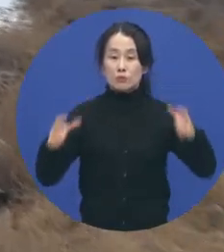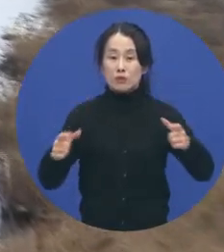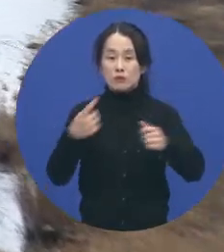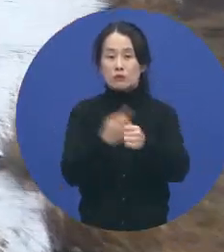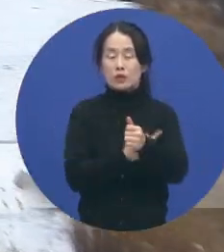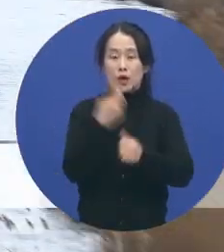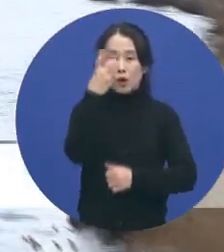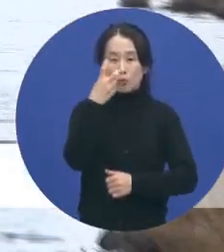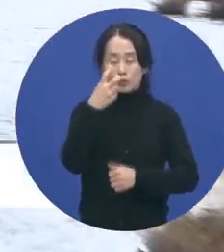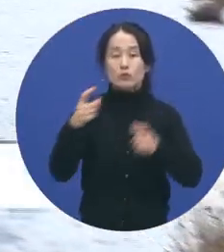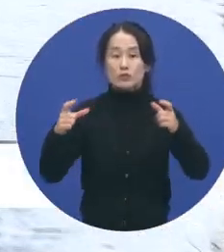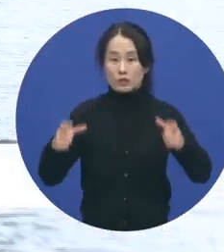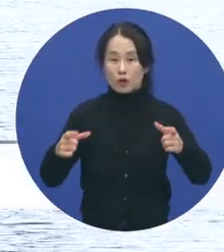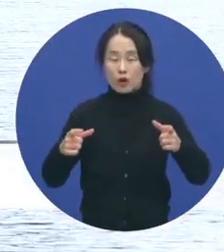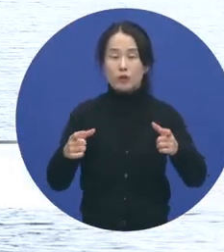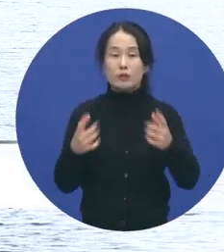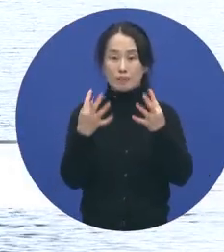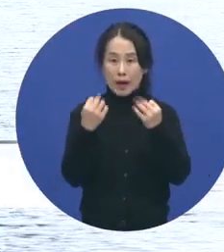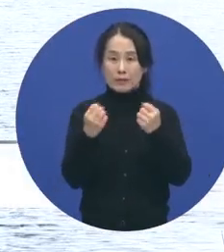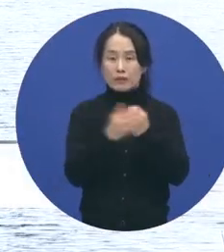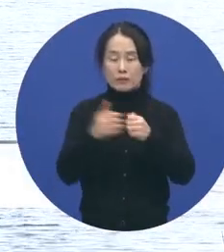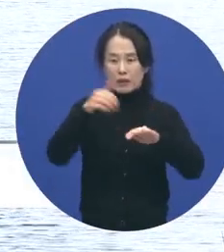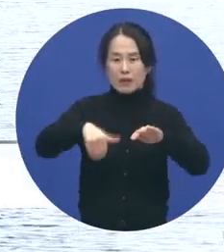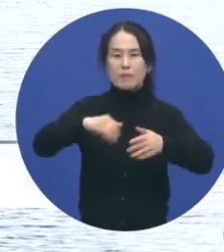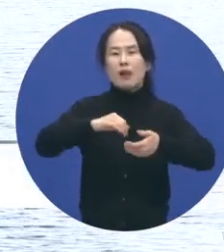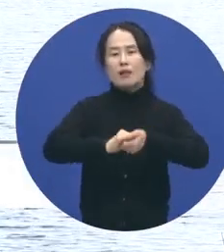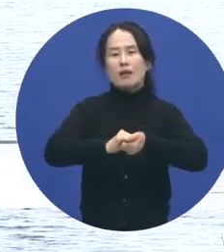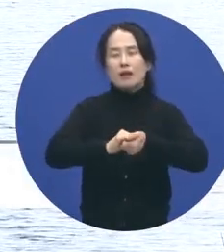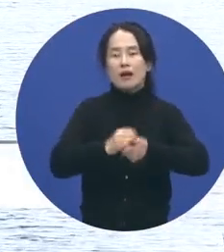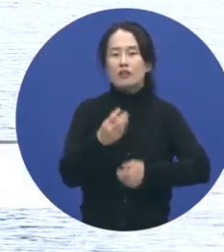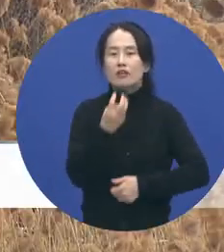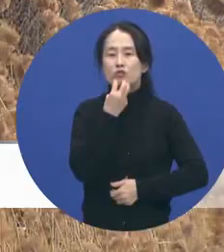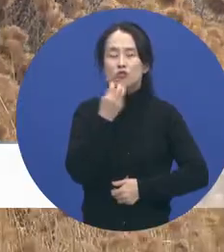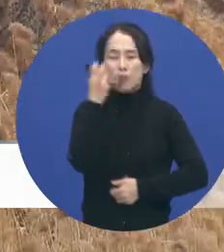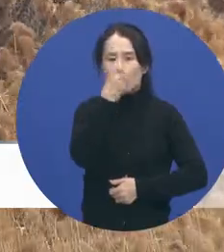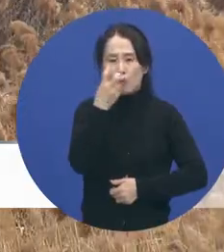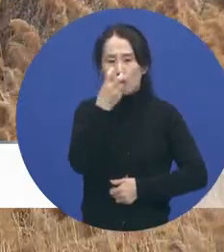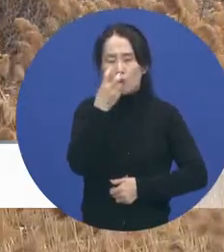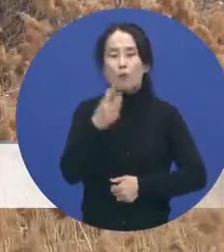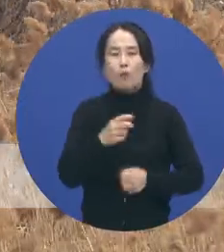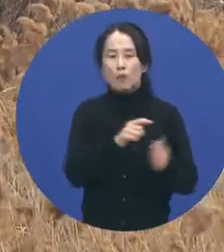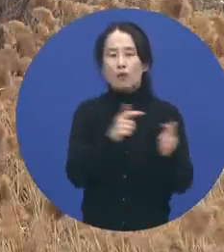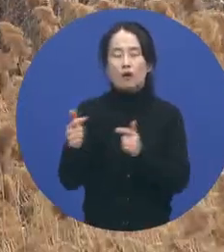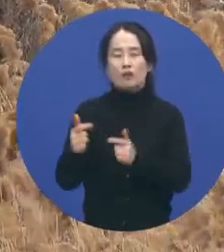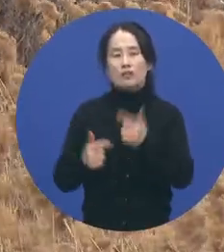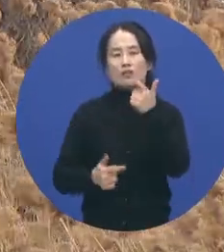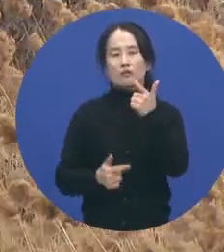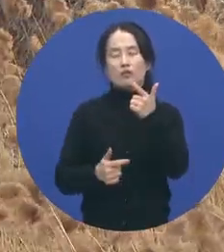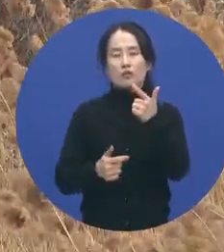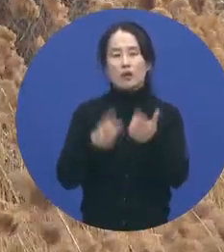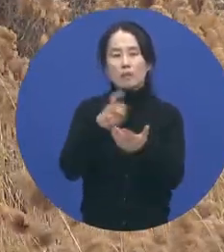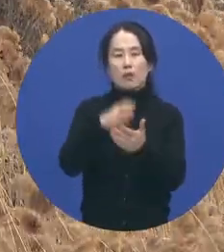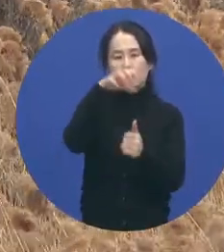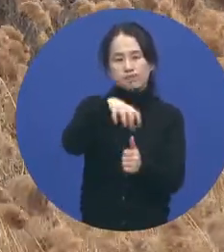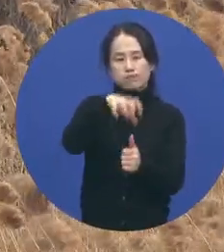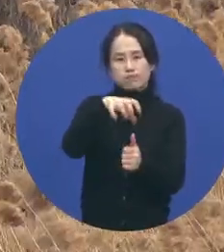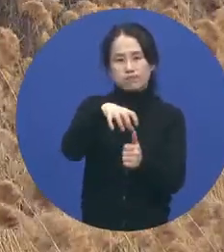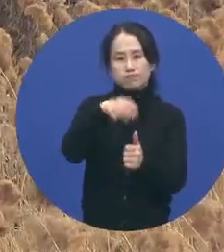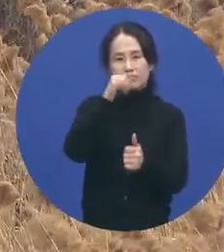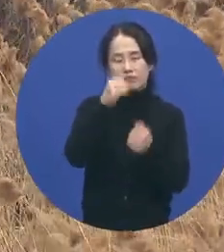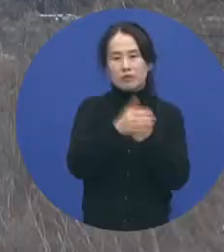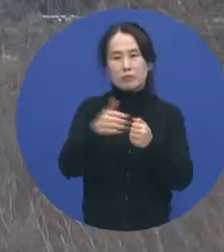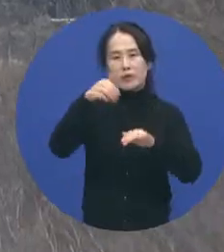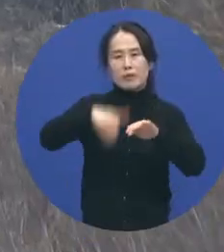자연 보전 권역에 속하는 지역들이 있어 개발 제한, 상수원 보호, 수변 구역 등 여섯 가지 이상의 중첩 규제에 실험하고